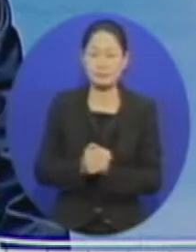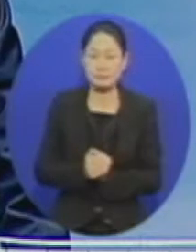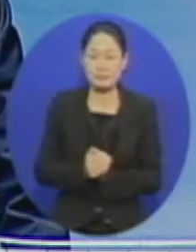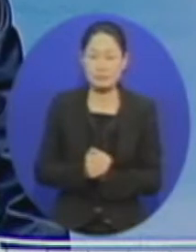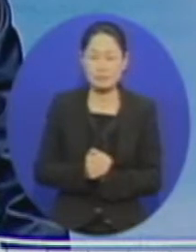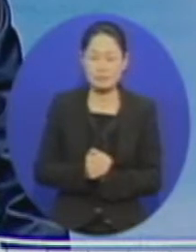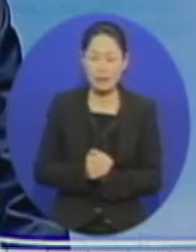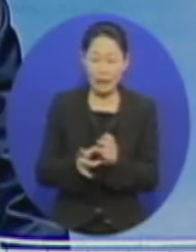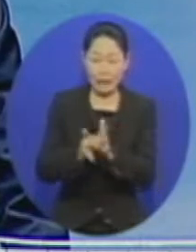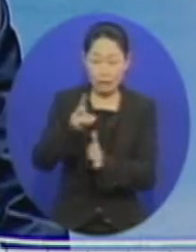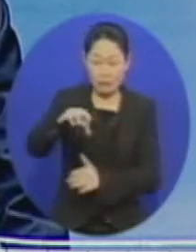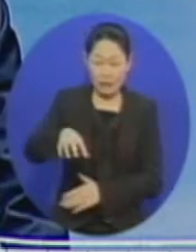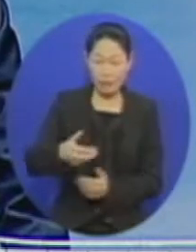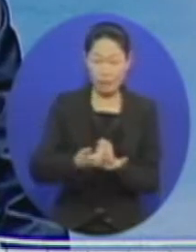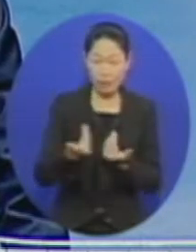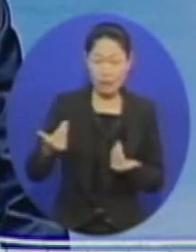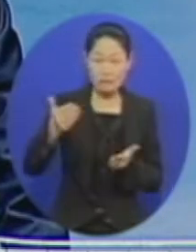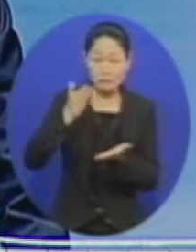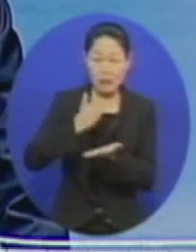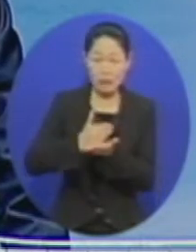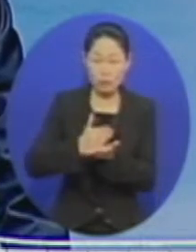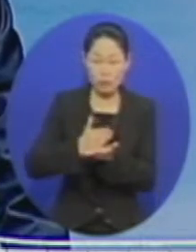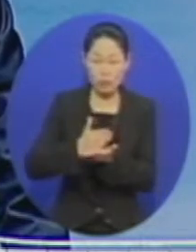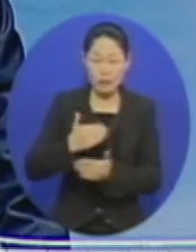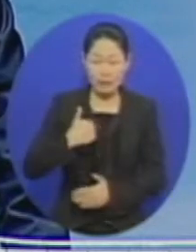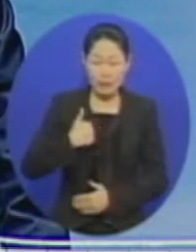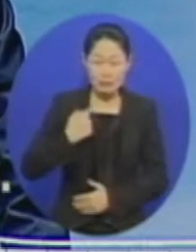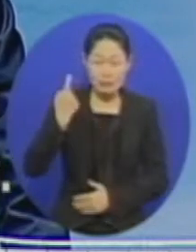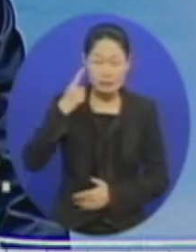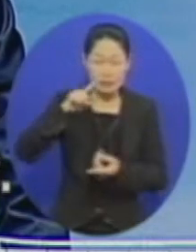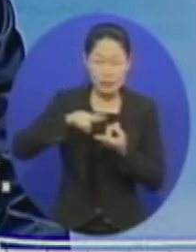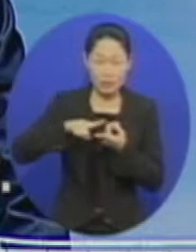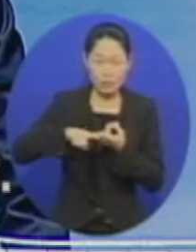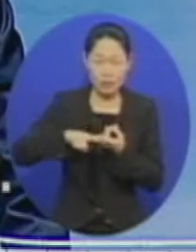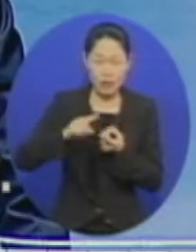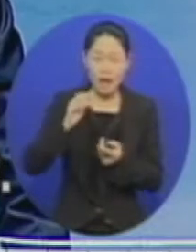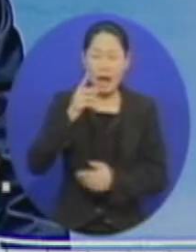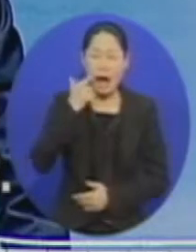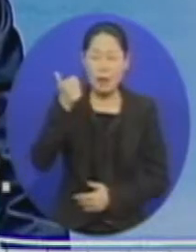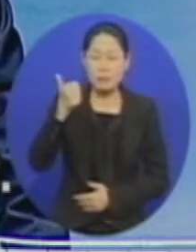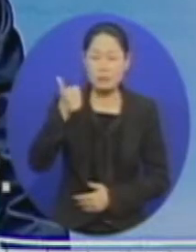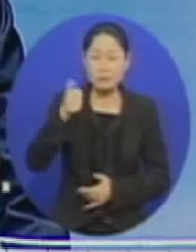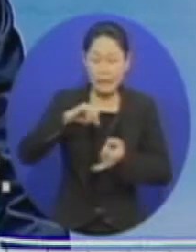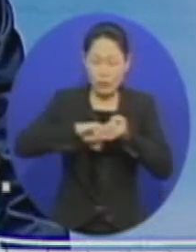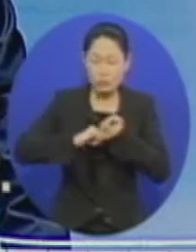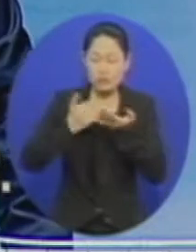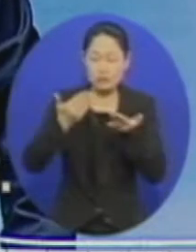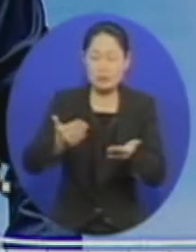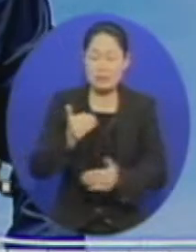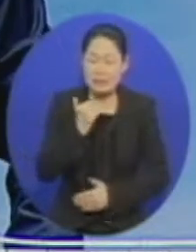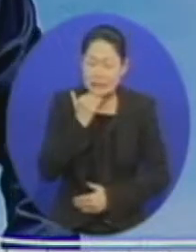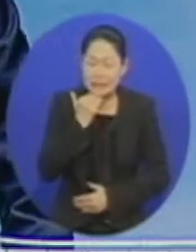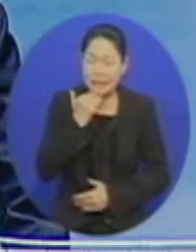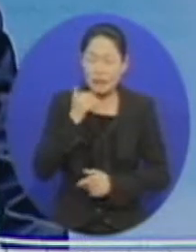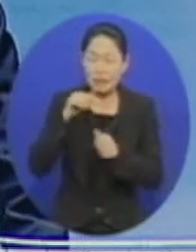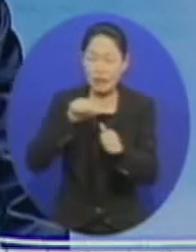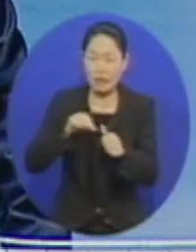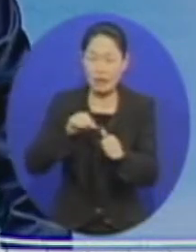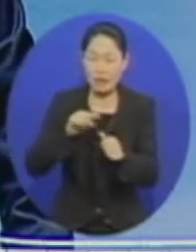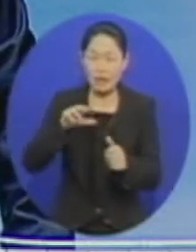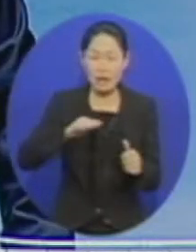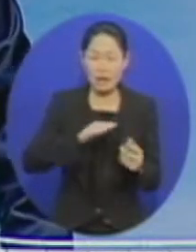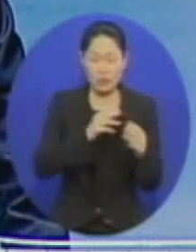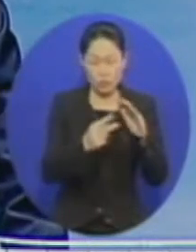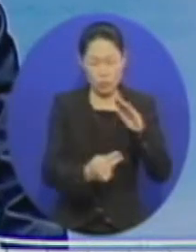예루살렘 떠나지 말고 내게서 들은 바 아버지께서 약속하신 것을 기다리라 요한은 물로 세례를 베풀어